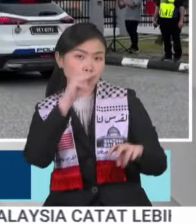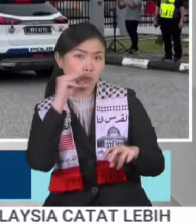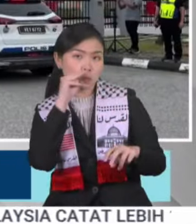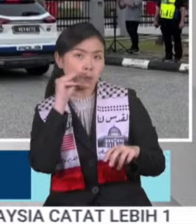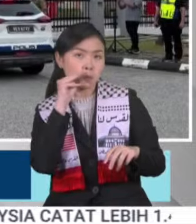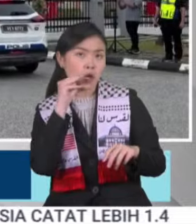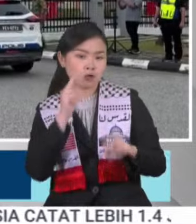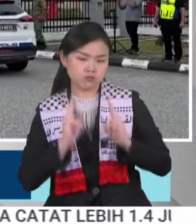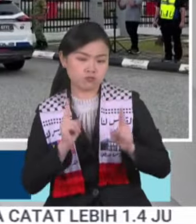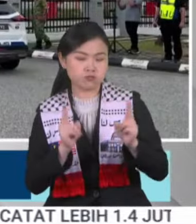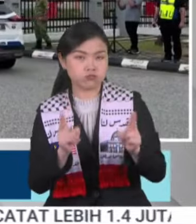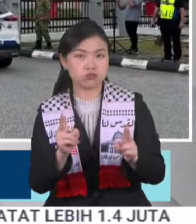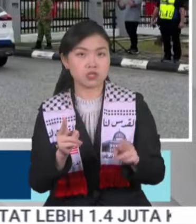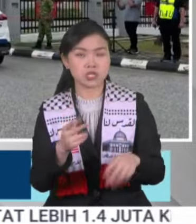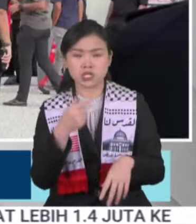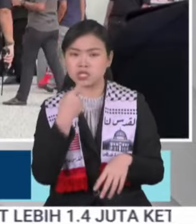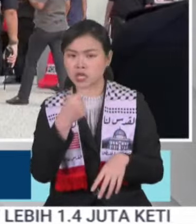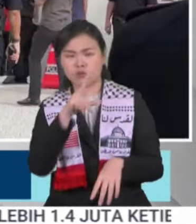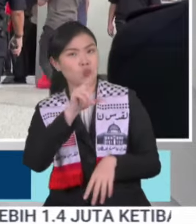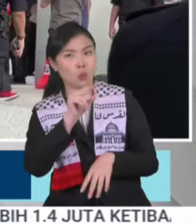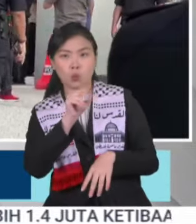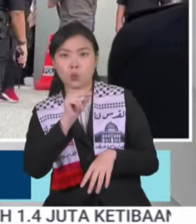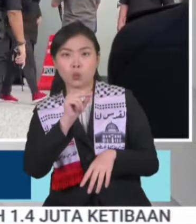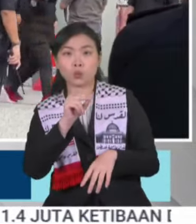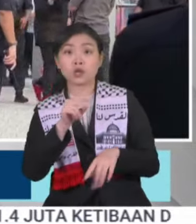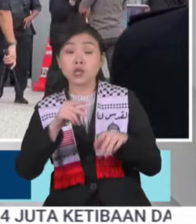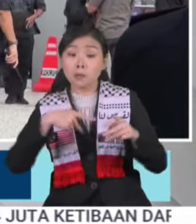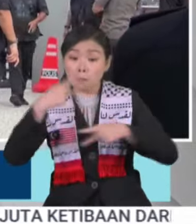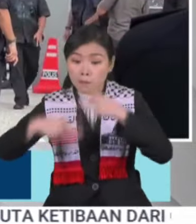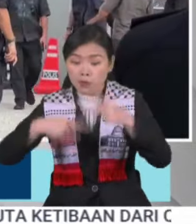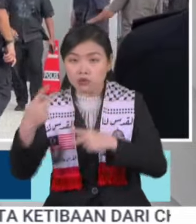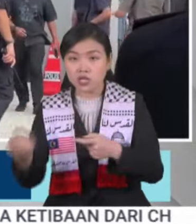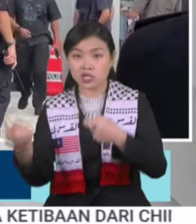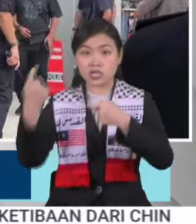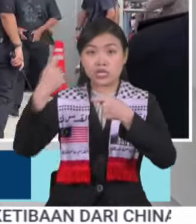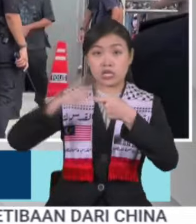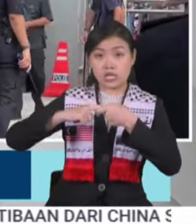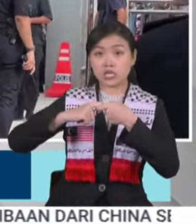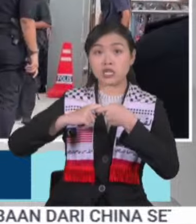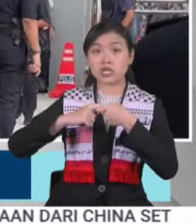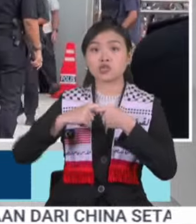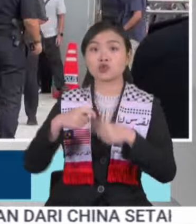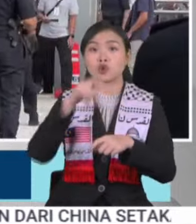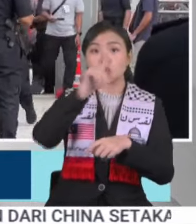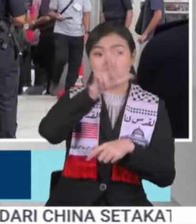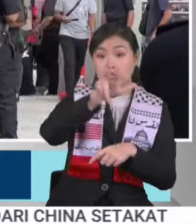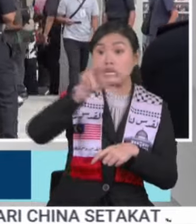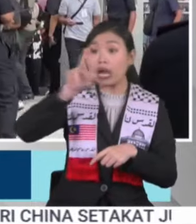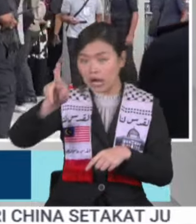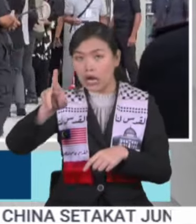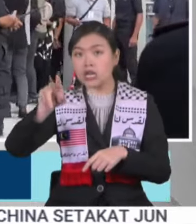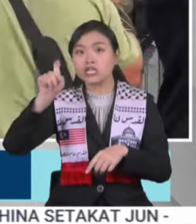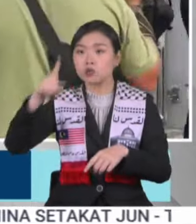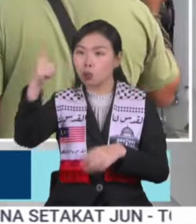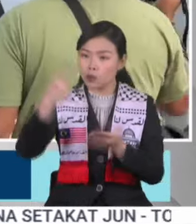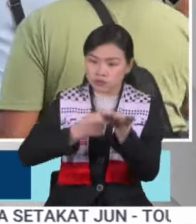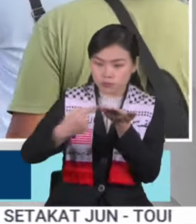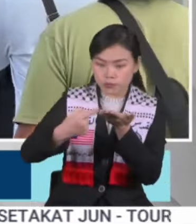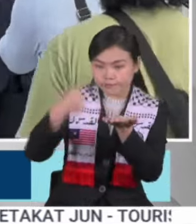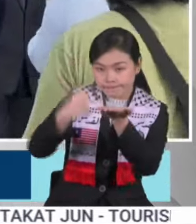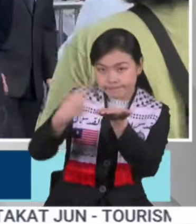dilakukan secara tergesa-gesa. Sebaliknya, tegas beliau, proses terbabit mengikut tempoh masa ditetapkan iaitu seminggu apabila